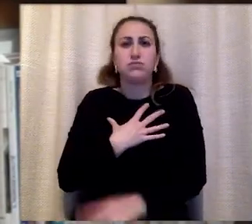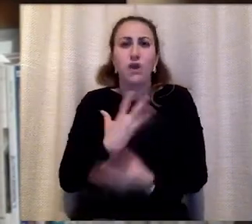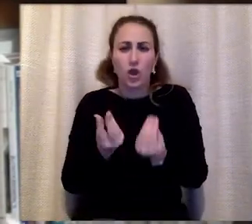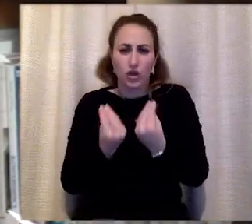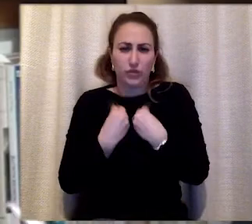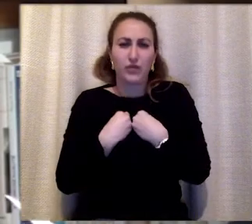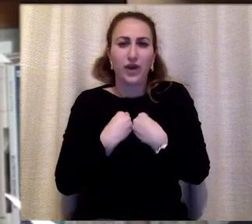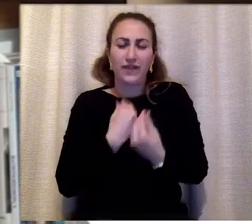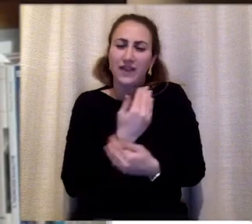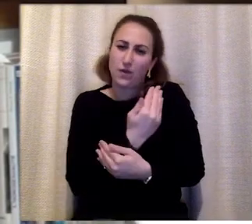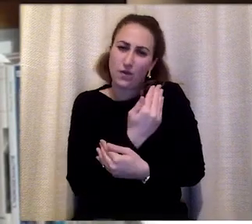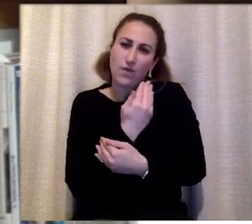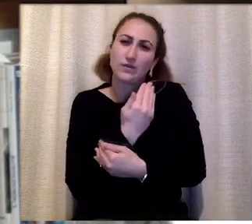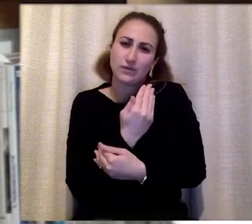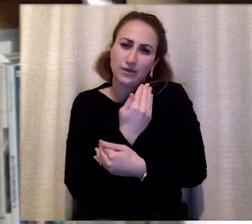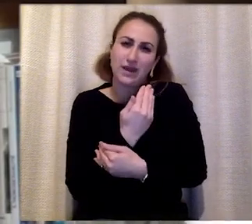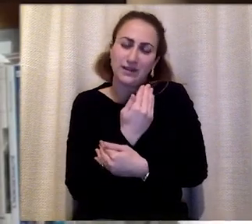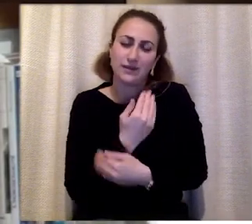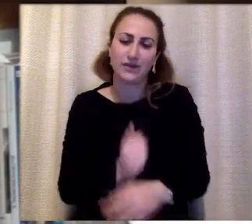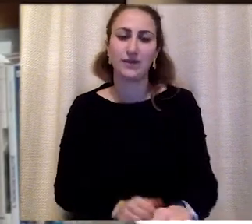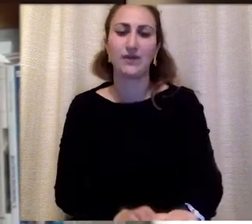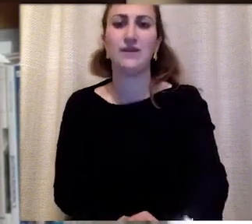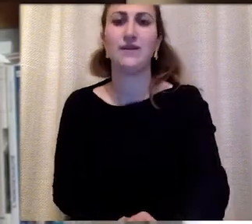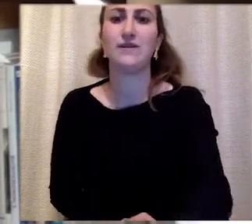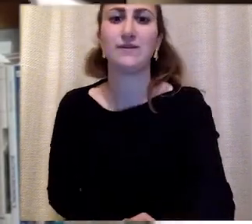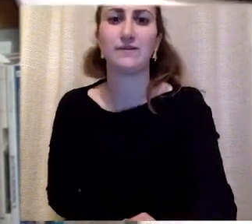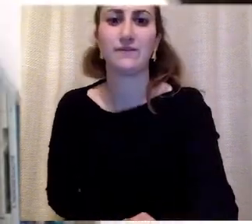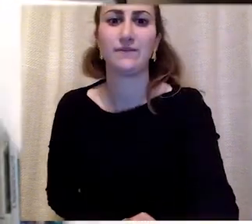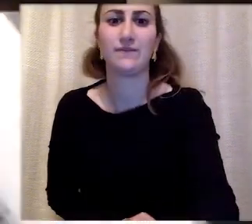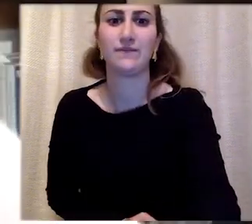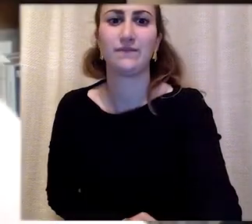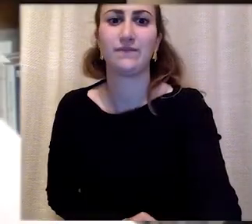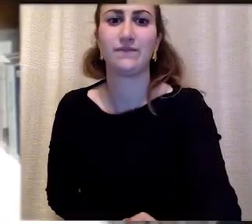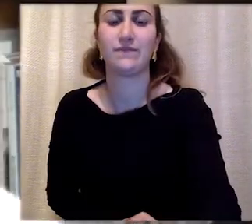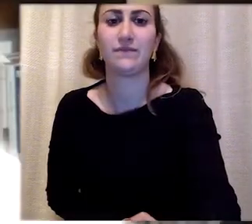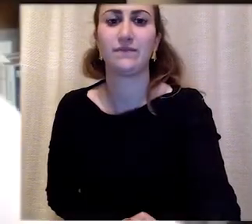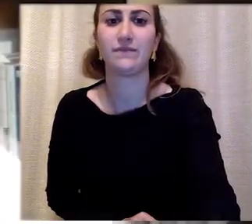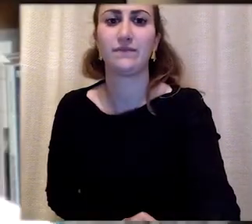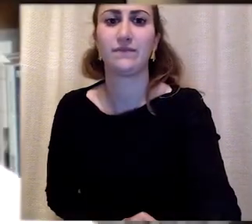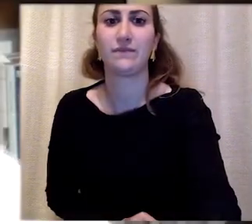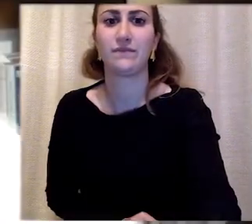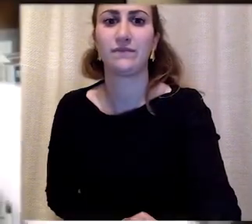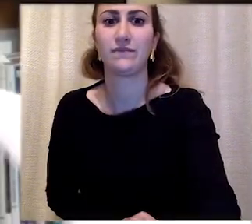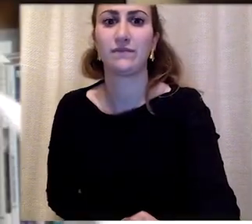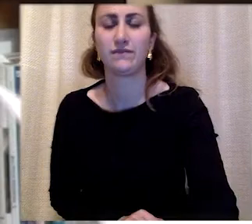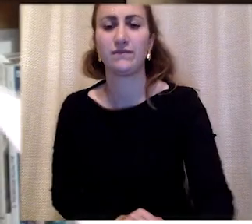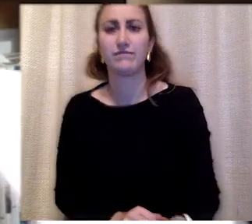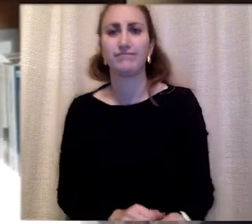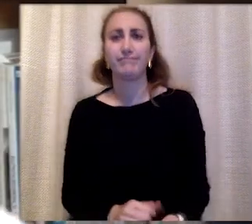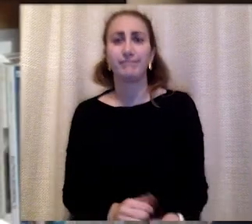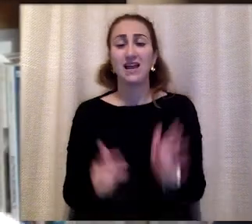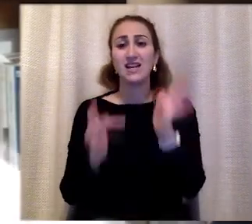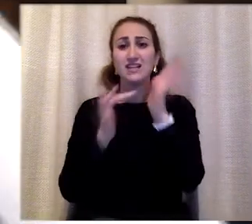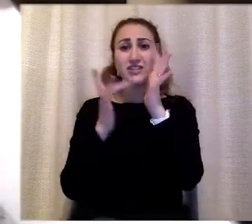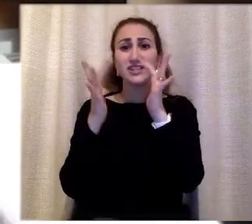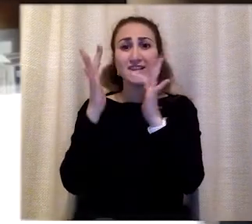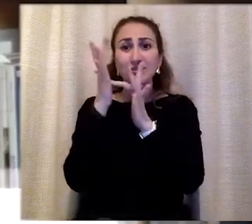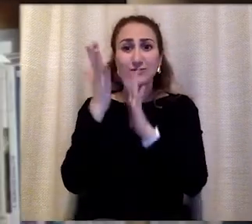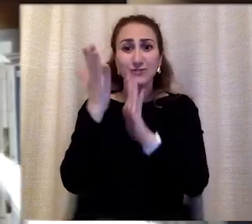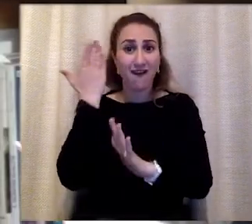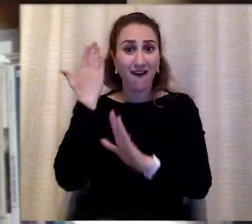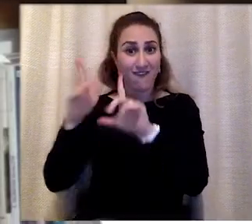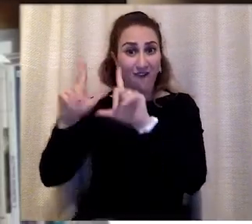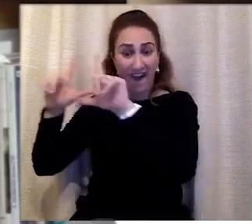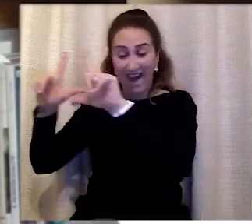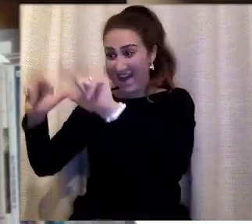consolateur. Jésus ne pouvait plus être ce consolateur qui allait être envoyé dans chaque cœur. Et c'est le